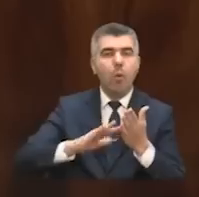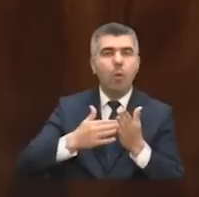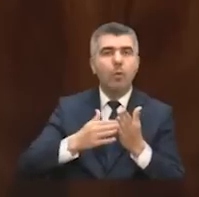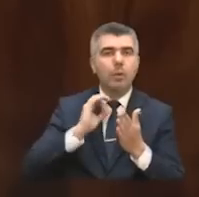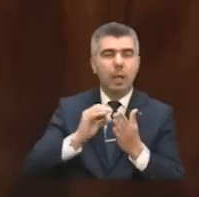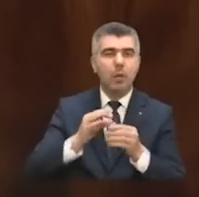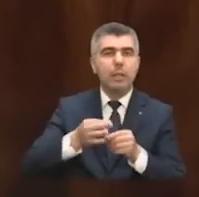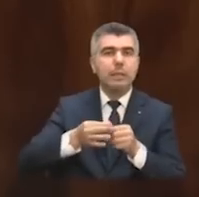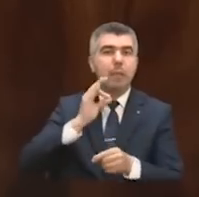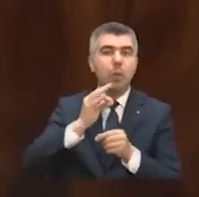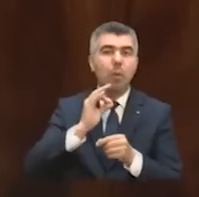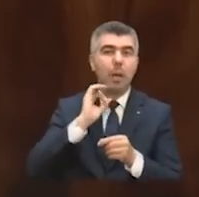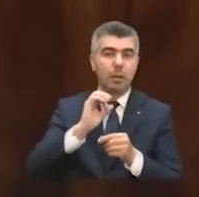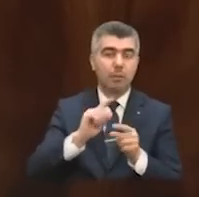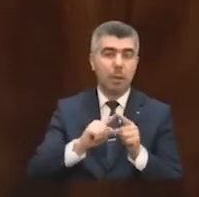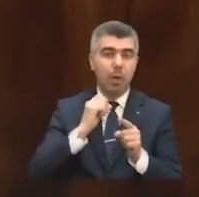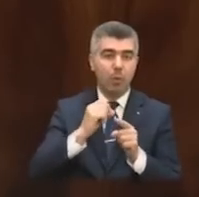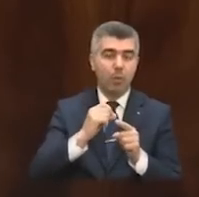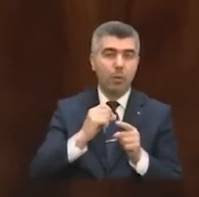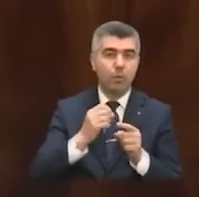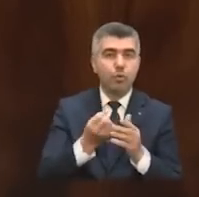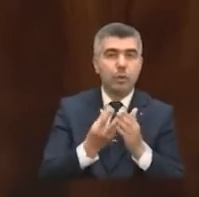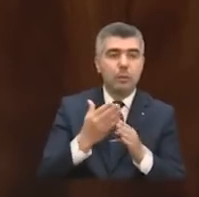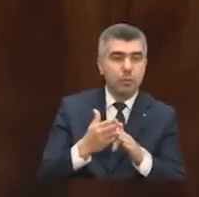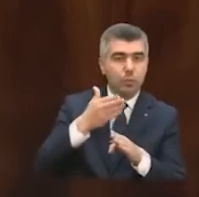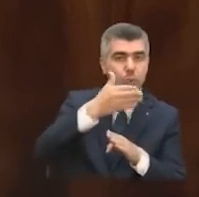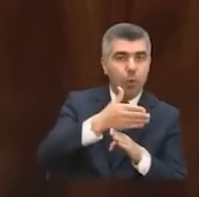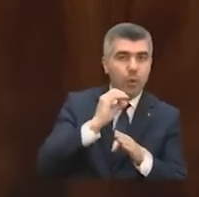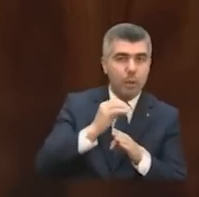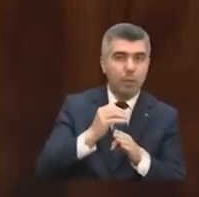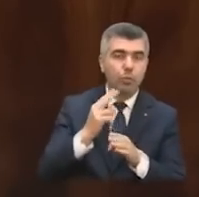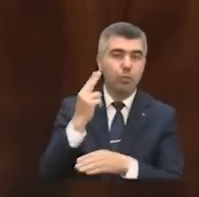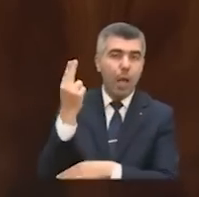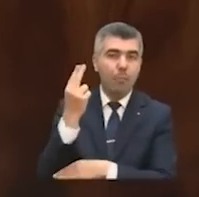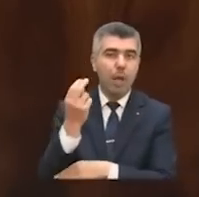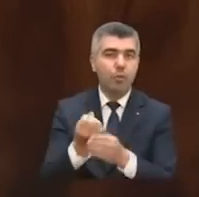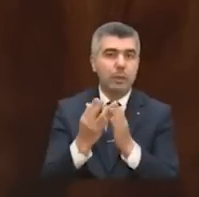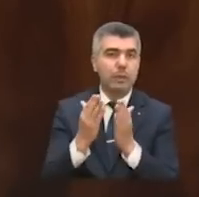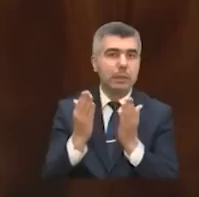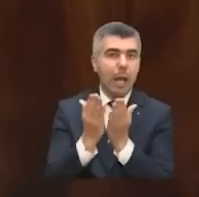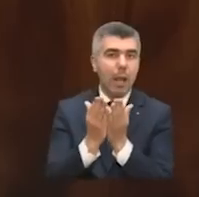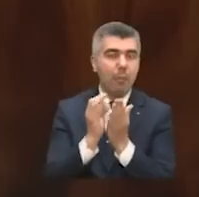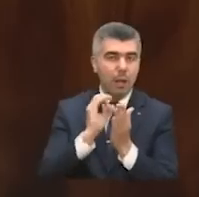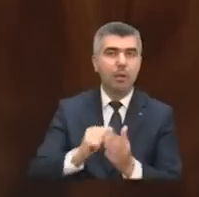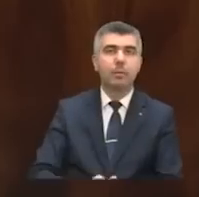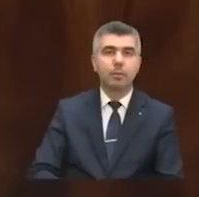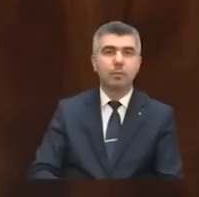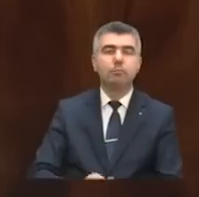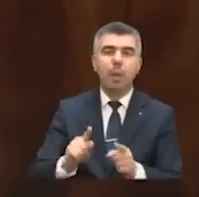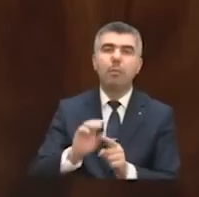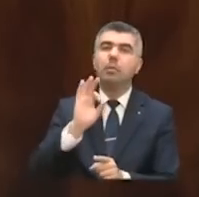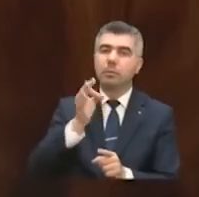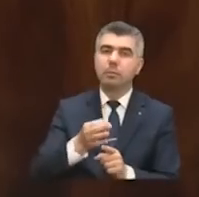ابتداء من سبتمبر بروشان، باش بلي يدخلوا التلاميذ لي زيتيديون طلبة يكونوا